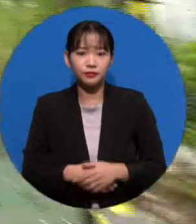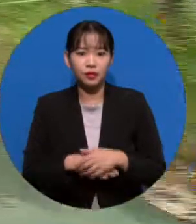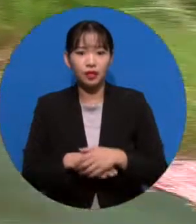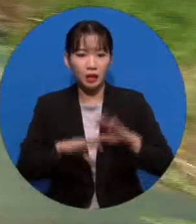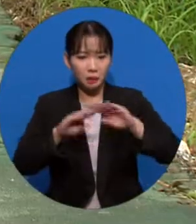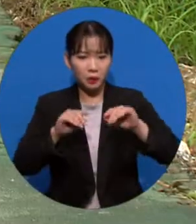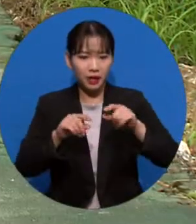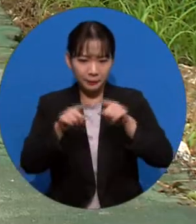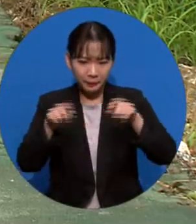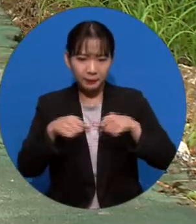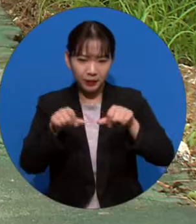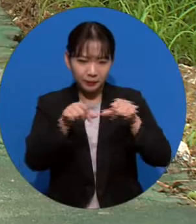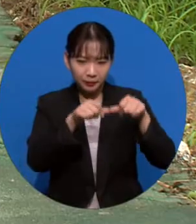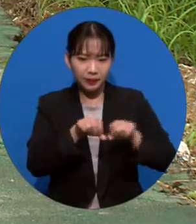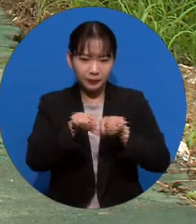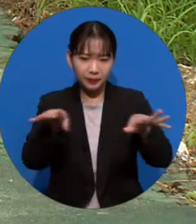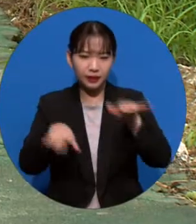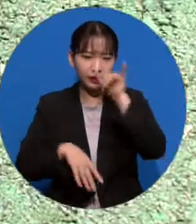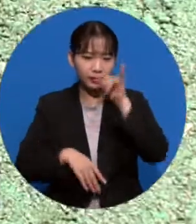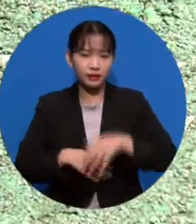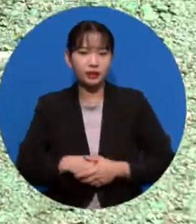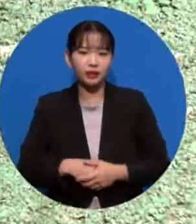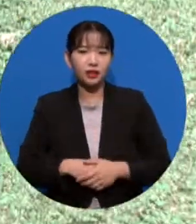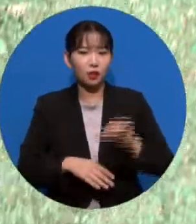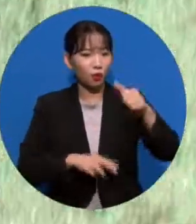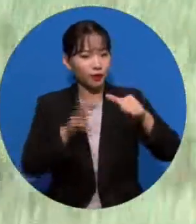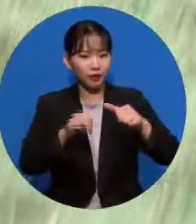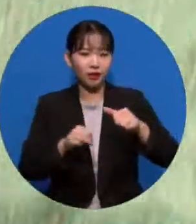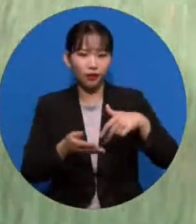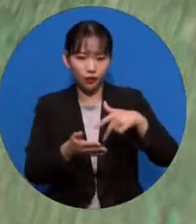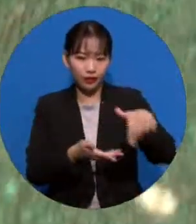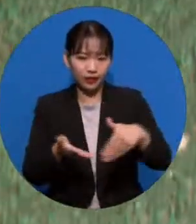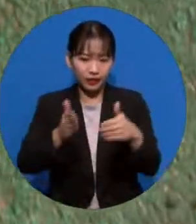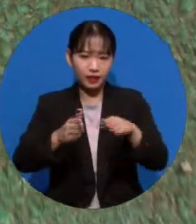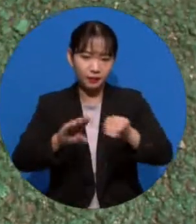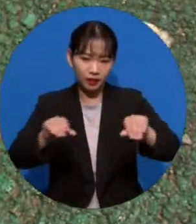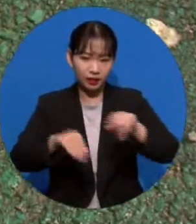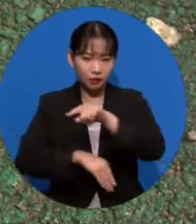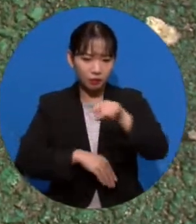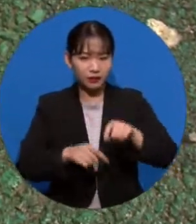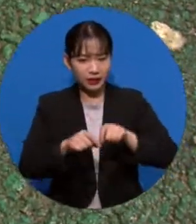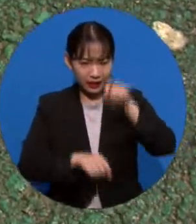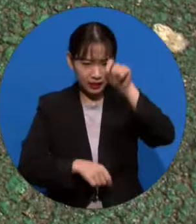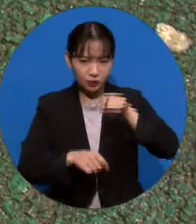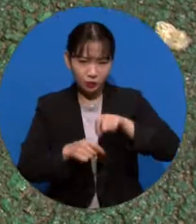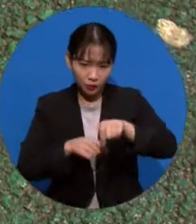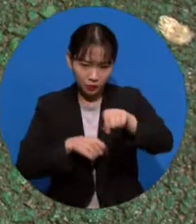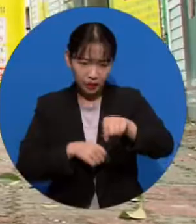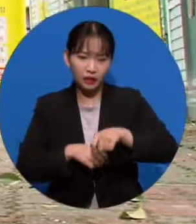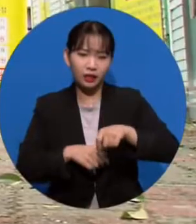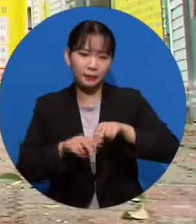모래와 보도블록 파편들이 여기저기 흩어져 있습니다. 500여 미터 보행로 바닥 곳곳은 길고 깊게 갈라져